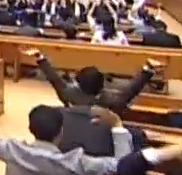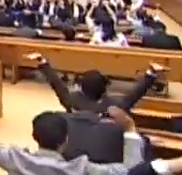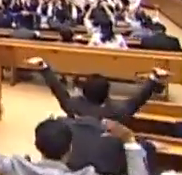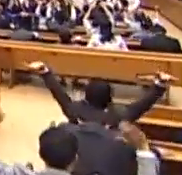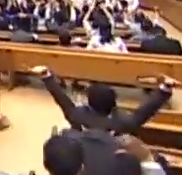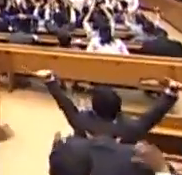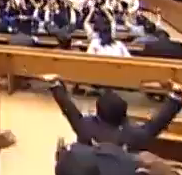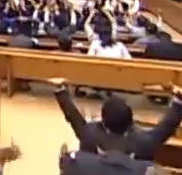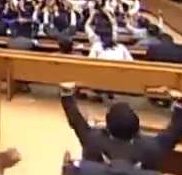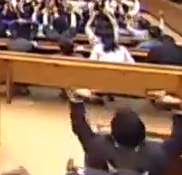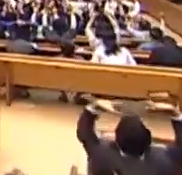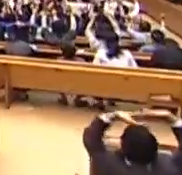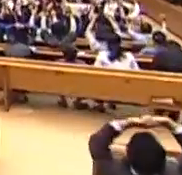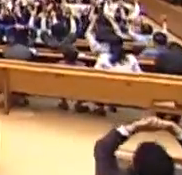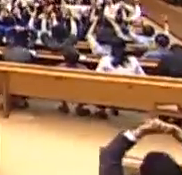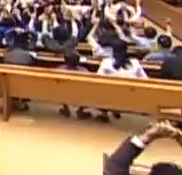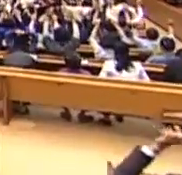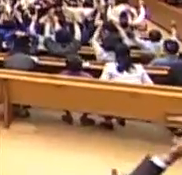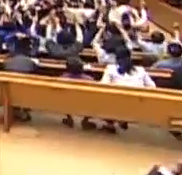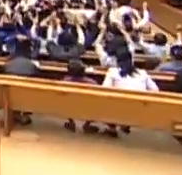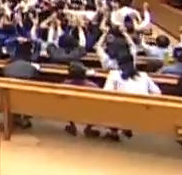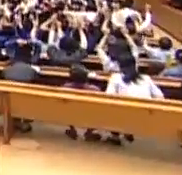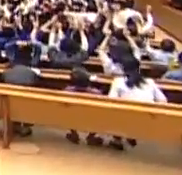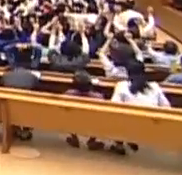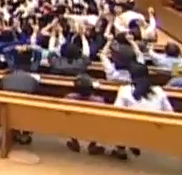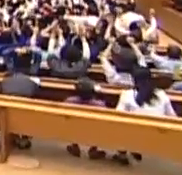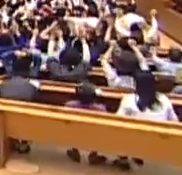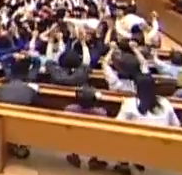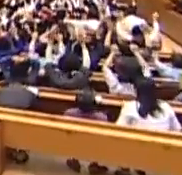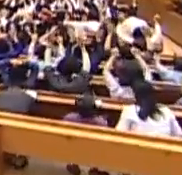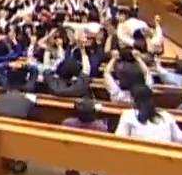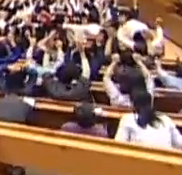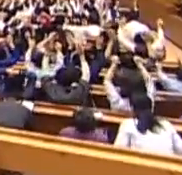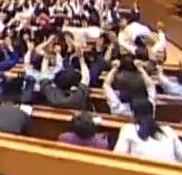주시옵소서. 최고의 사랑은 내 자식 예수 믿고 천국